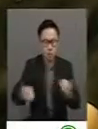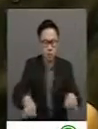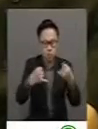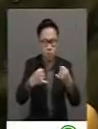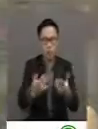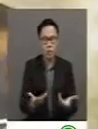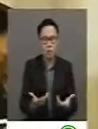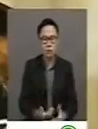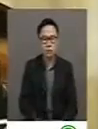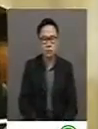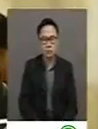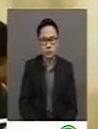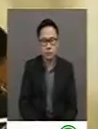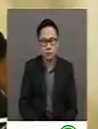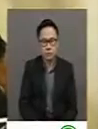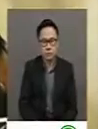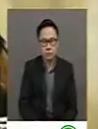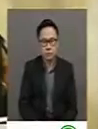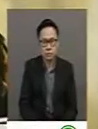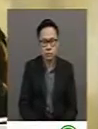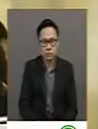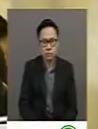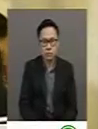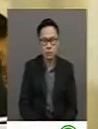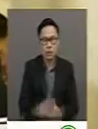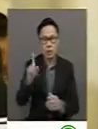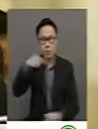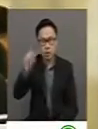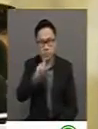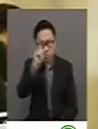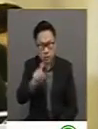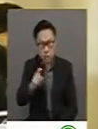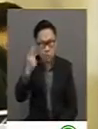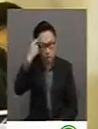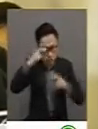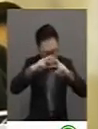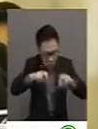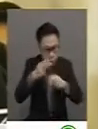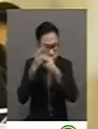ใจกัน ผมชี้แจงไปแล้วว่าข้อที่คนที่ตั้งข้อสงสัยเท่านั้นฮะต้องเป็นคนที่ต้อง